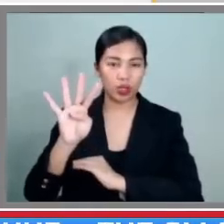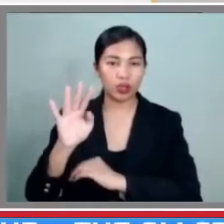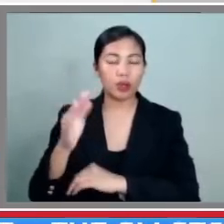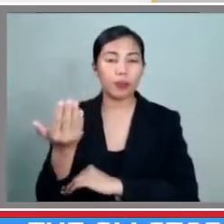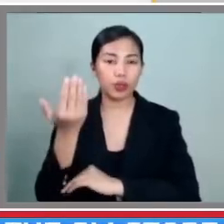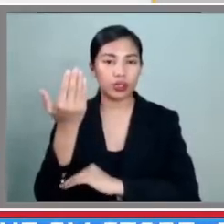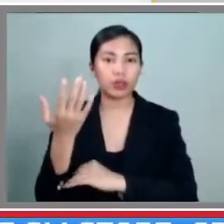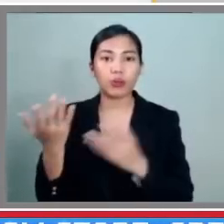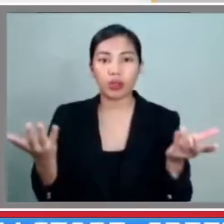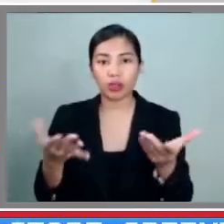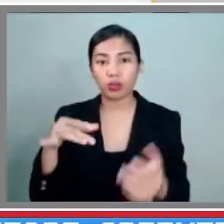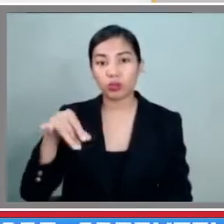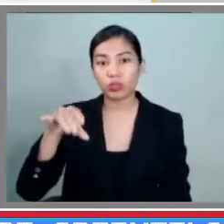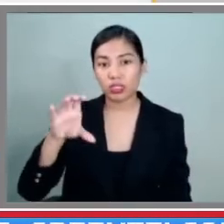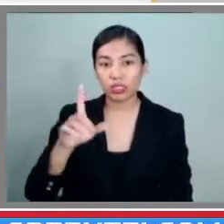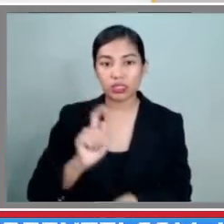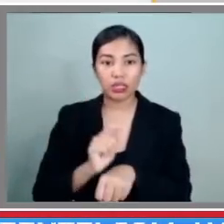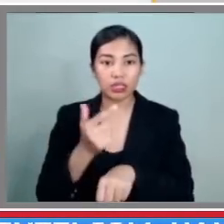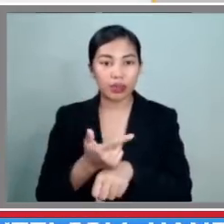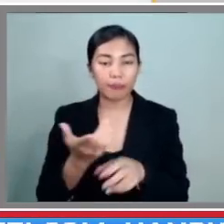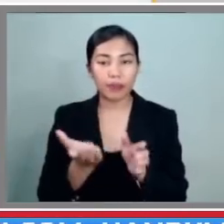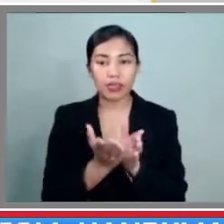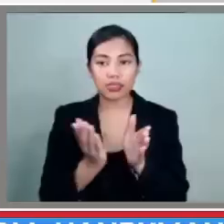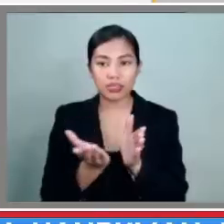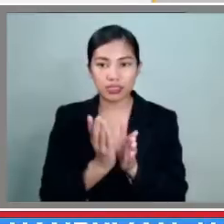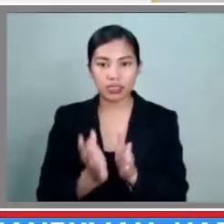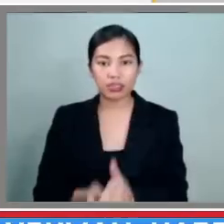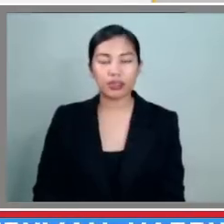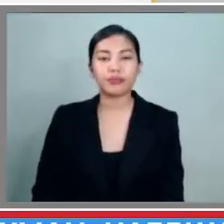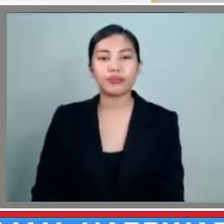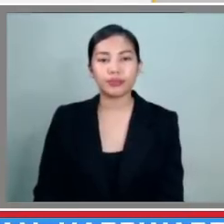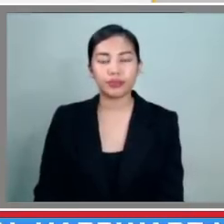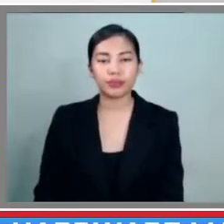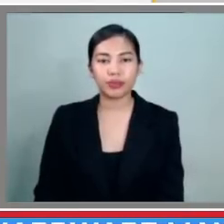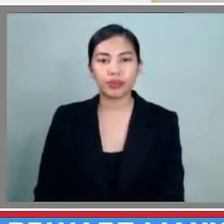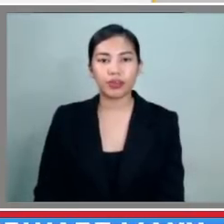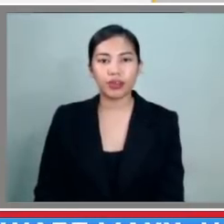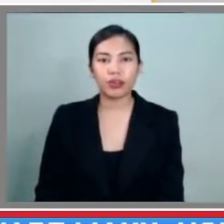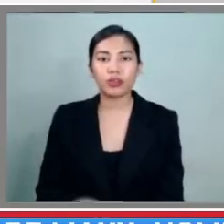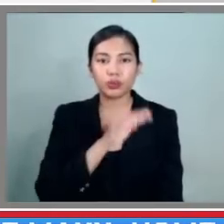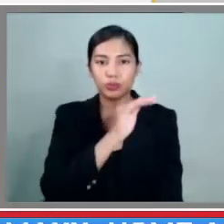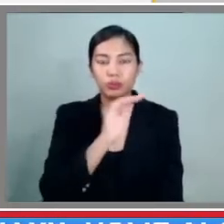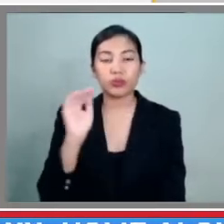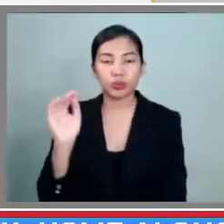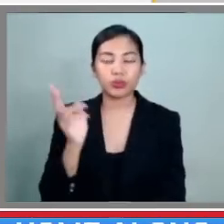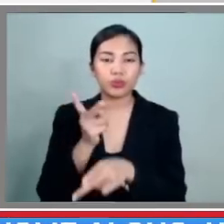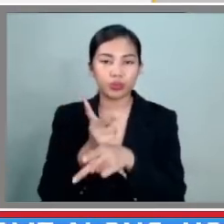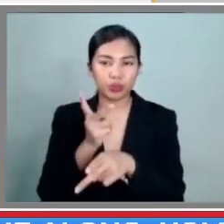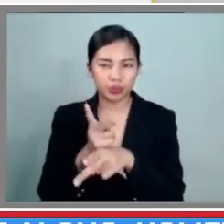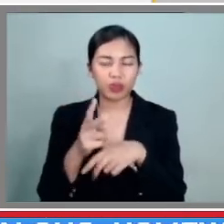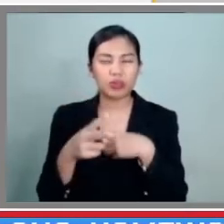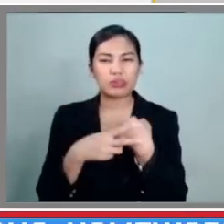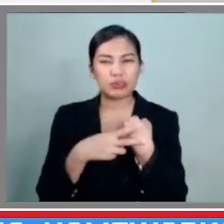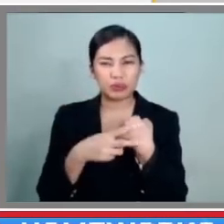City, Taguig at Pasig. Kaya mga kapuso, mag-imbak na po kayo ng sapat na tubig.